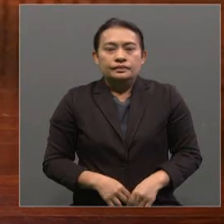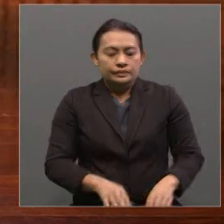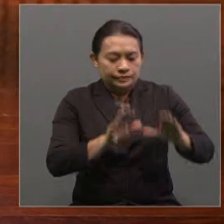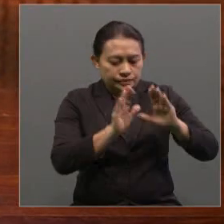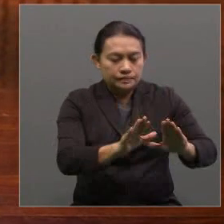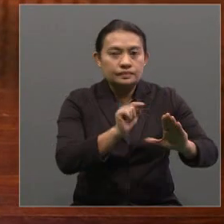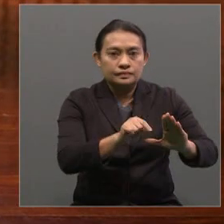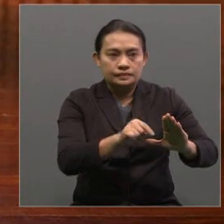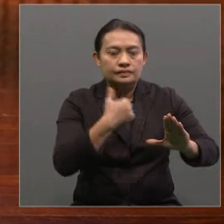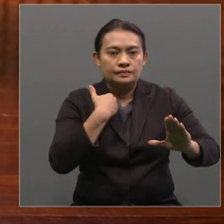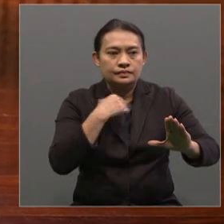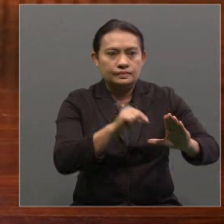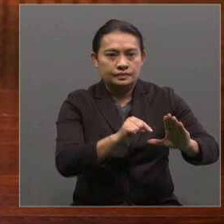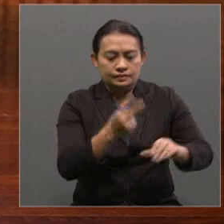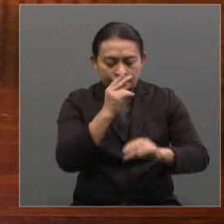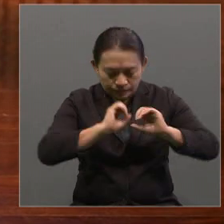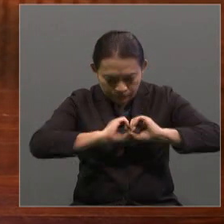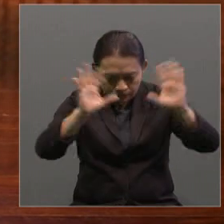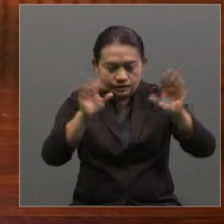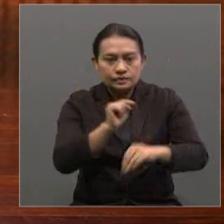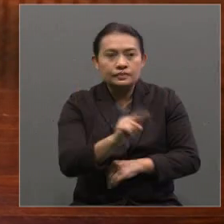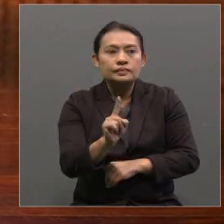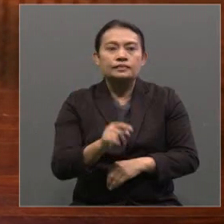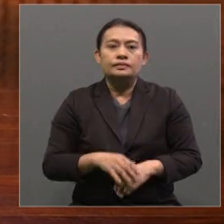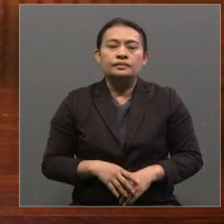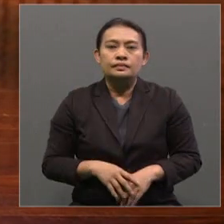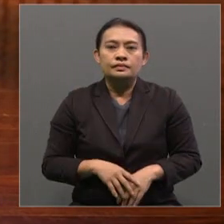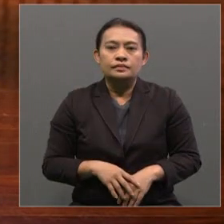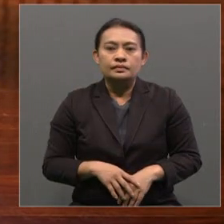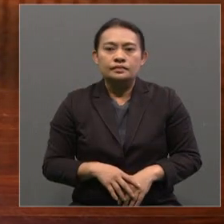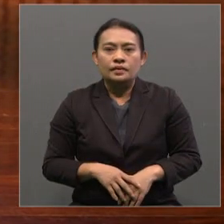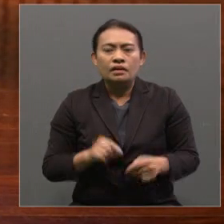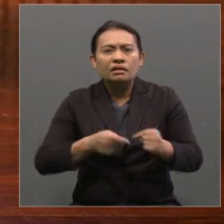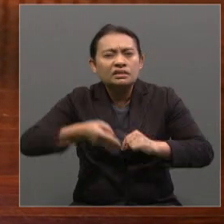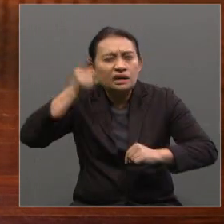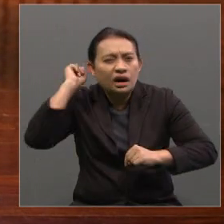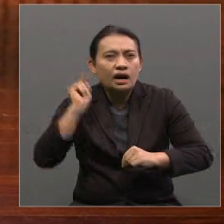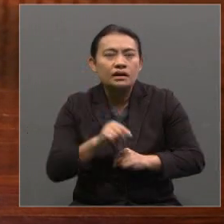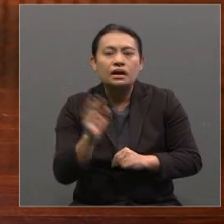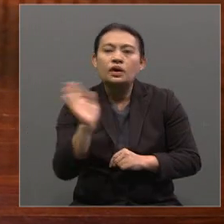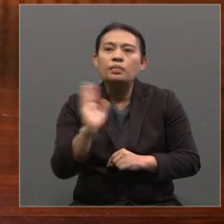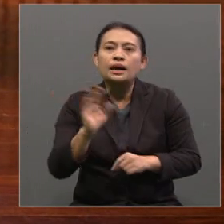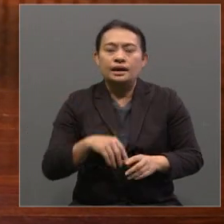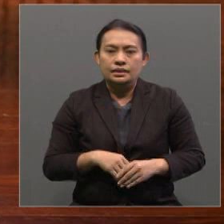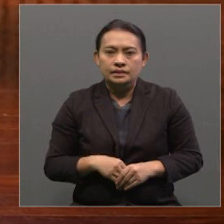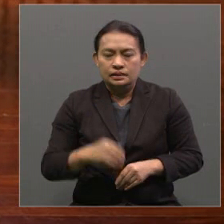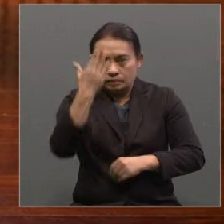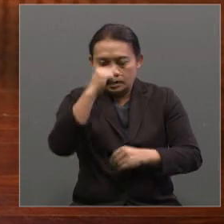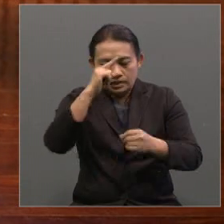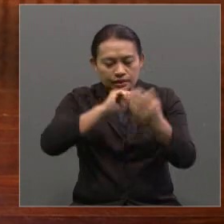ครับยิ่งชัดเจนใหญ่เลยนะครับจะบอกว่าเฮ้ยเขาเป่าล้านปีมันก็ไม่ได้เราอย่าลืมนะครับว่าประเท